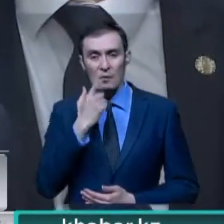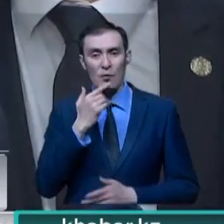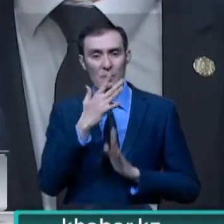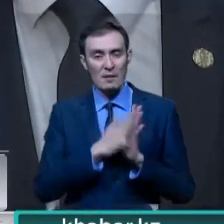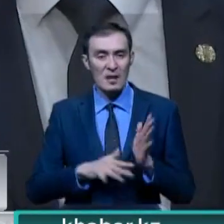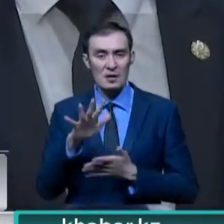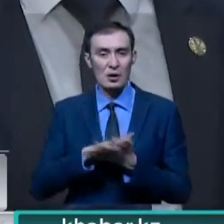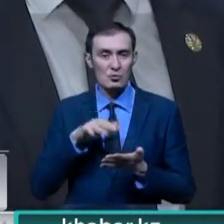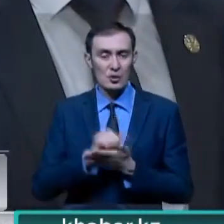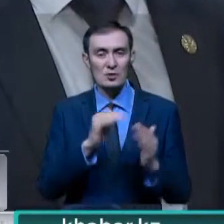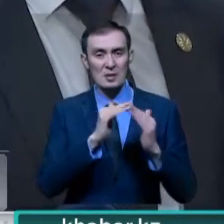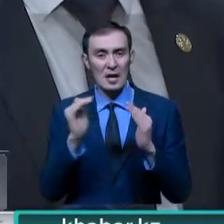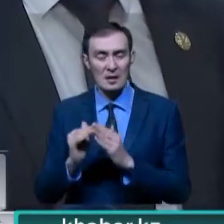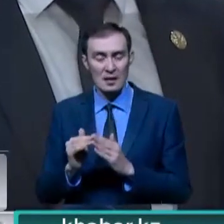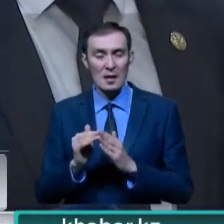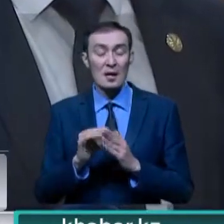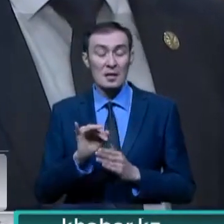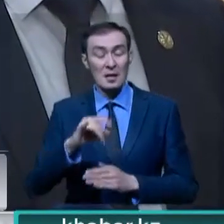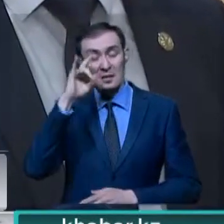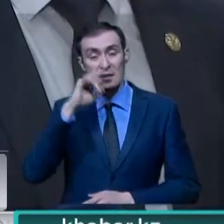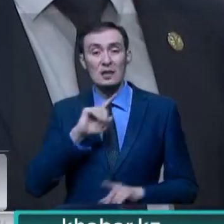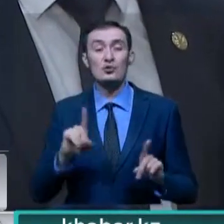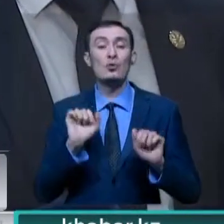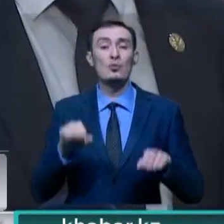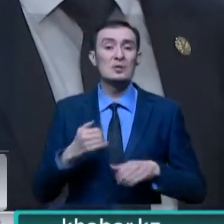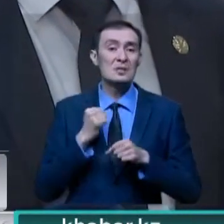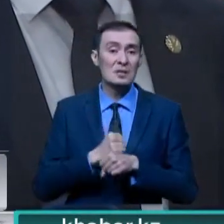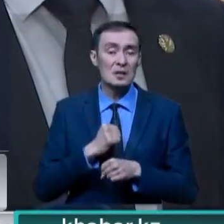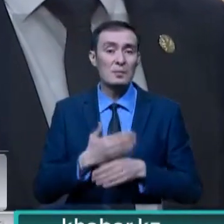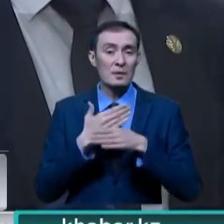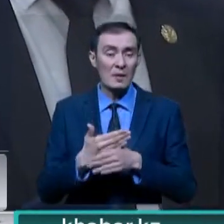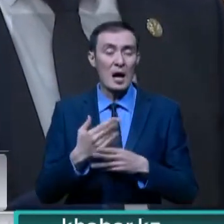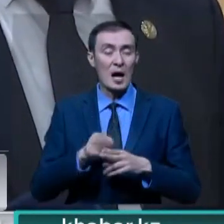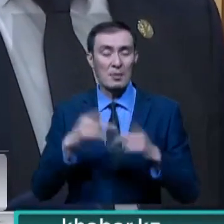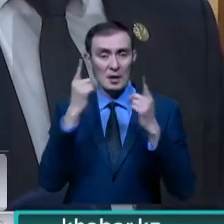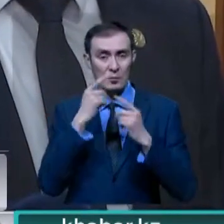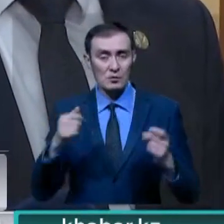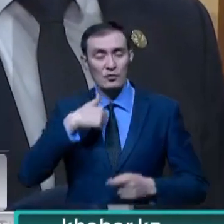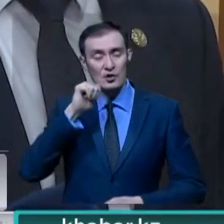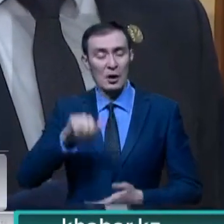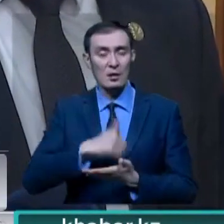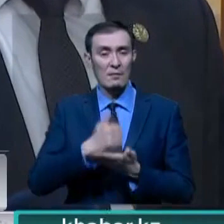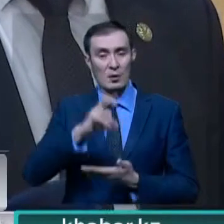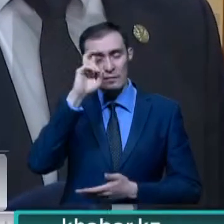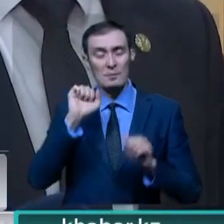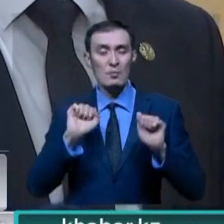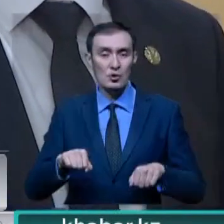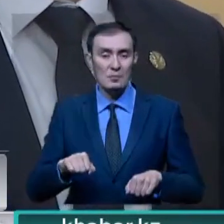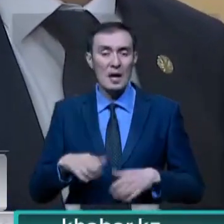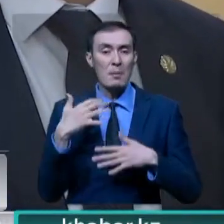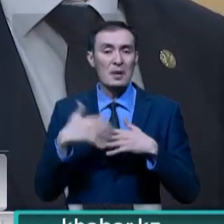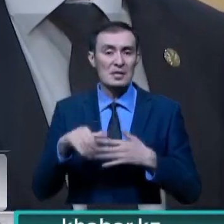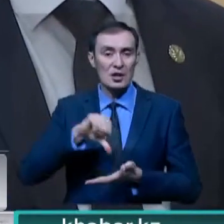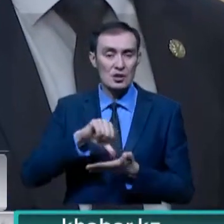кровь, разрушаются здания. И Казахстан чем может помочь? Это вчера озвучил глава нашего государства. Мы можем оказать